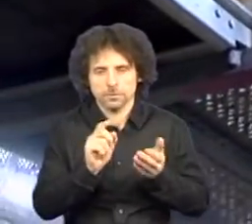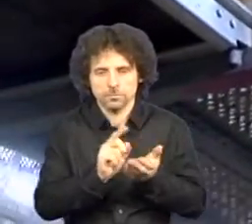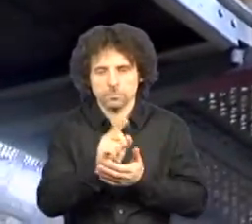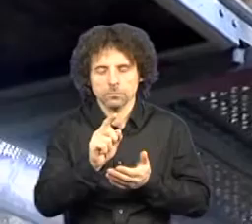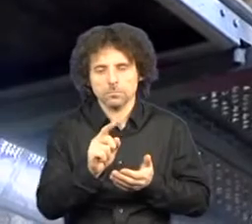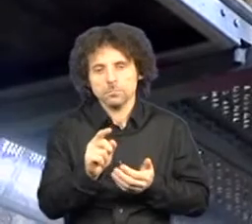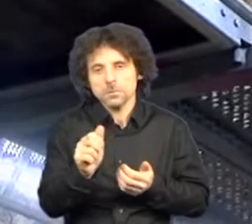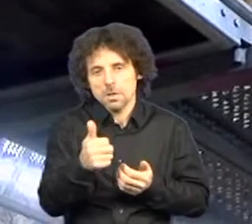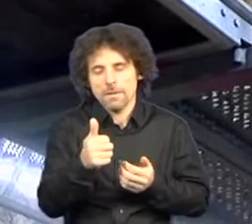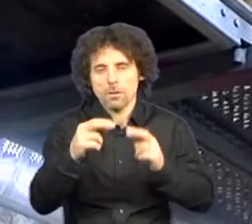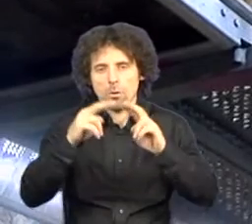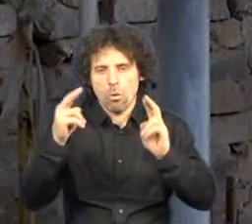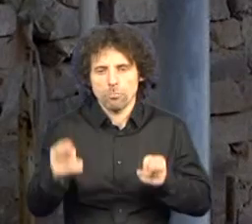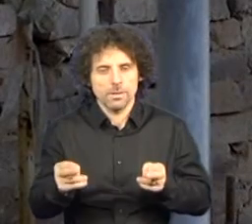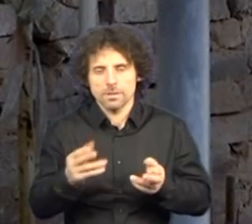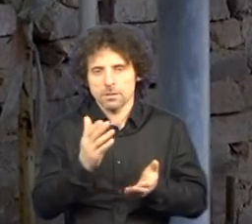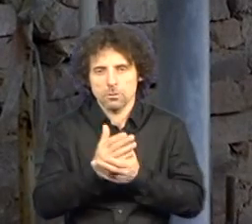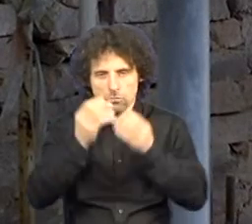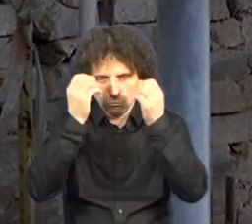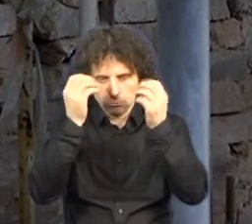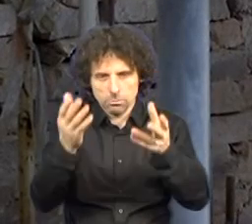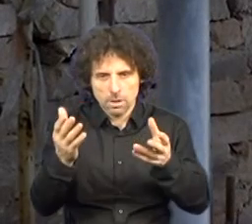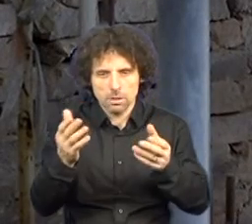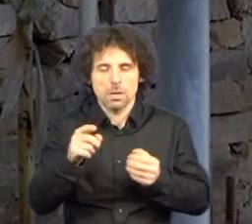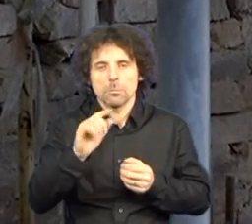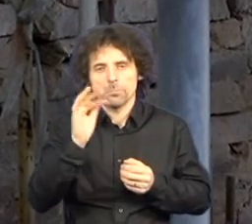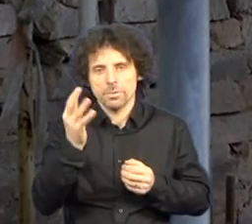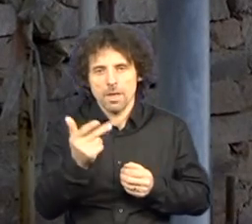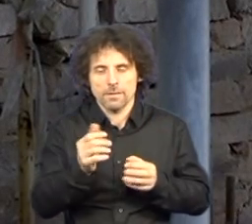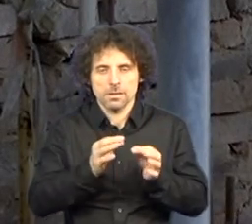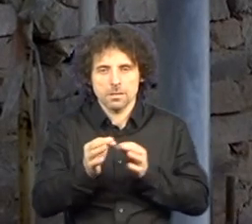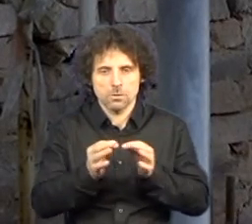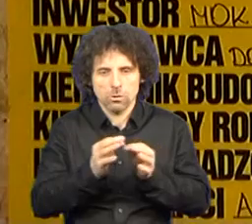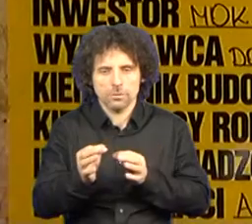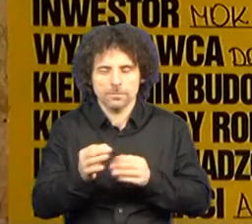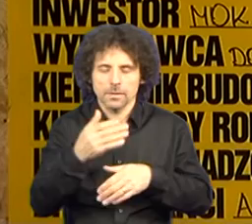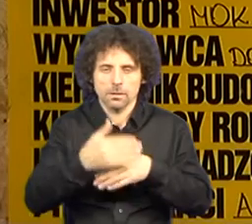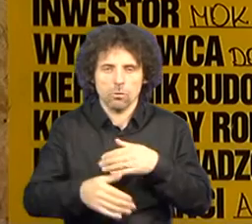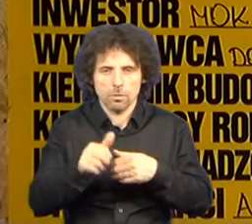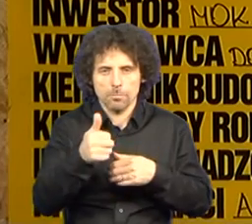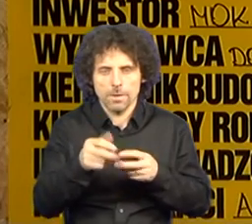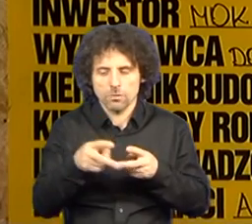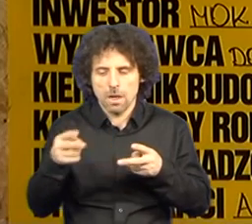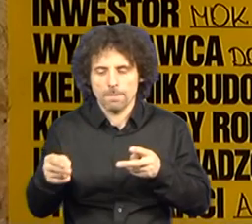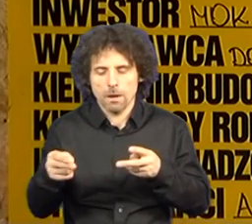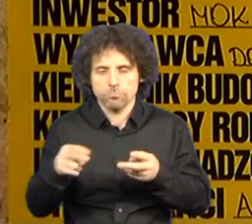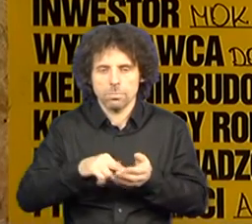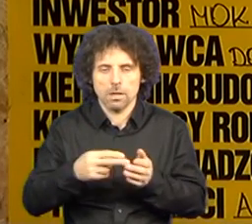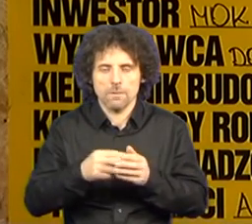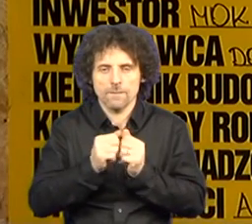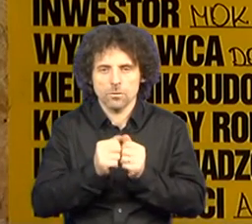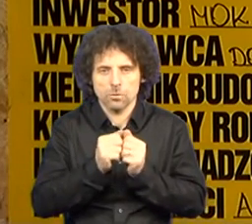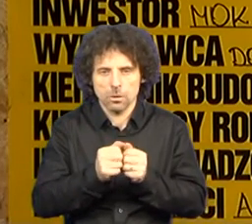wpisać się w jeden z obiektów nie tylko kulturalnych, ale też pięknych historycznie. Zakończenie pierwszego etapu zaplanowano na